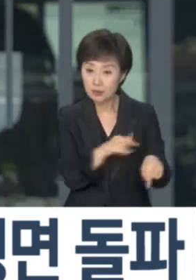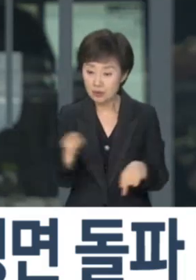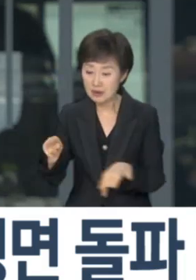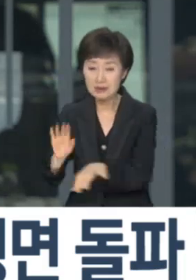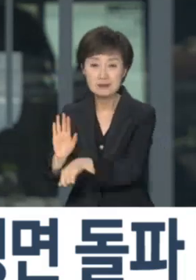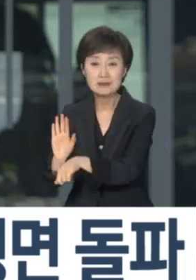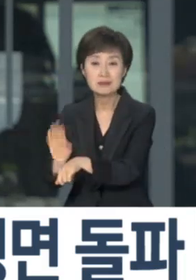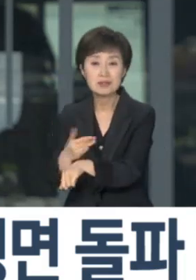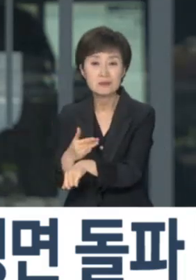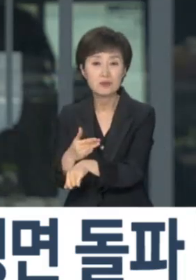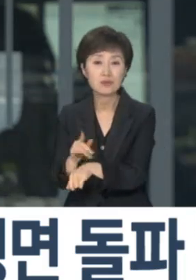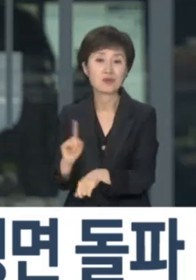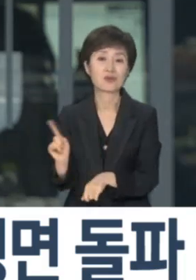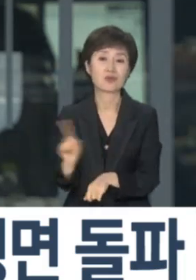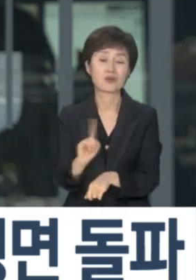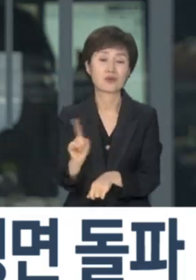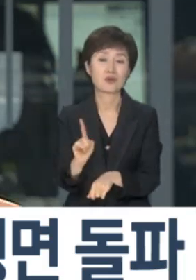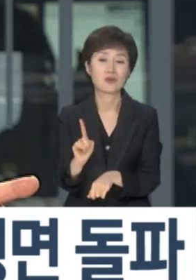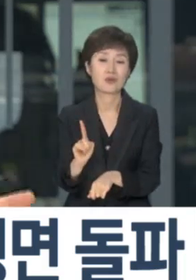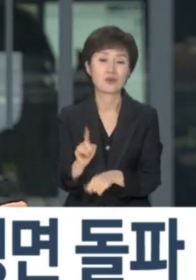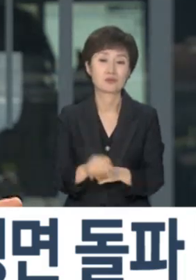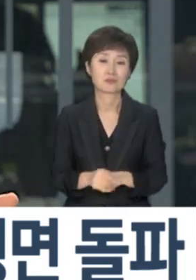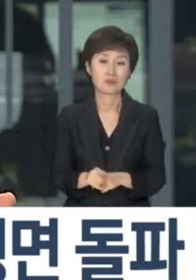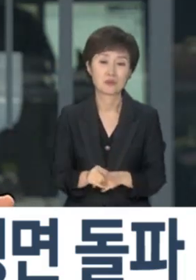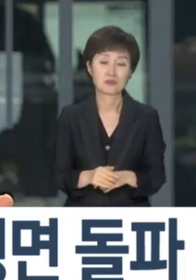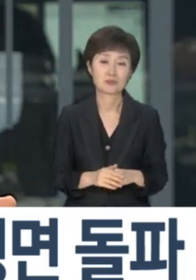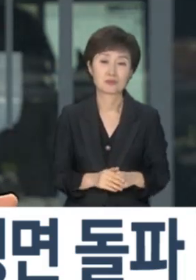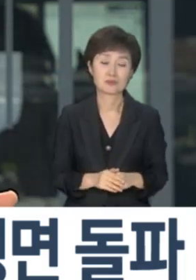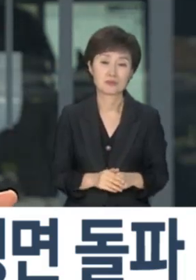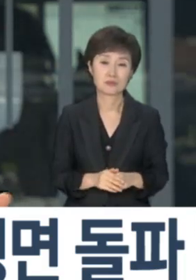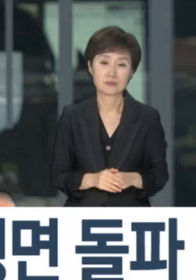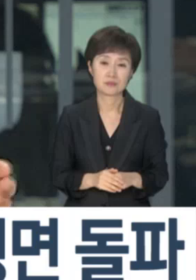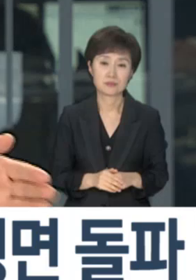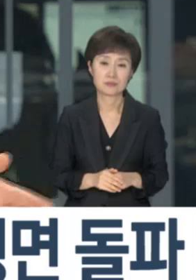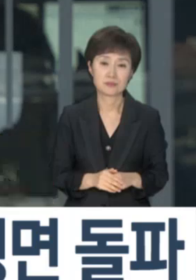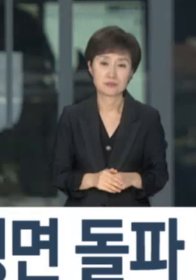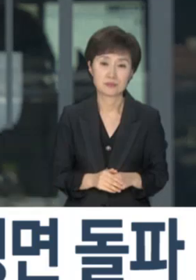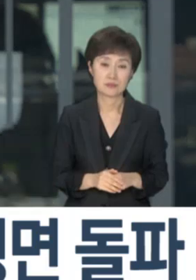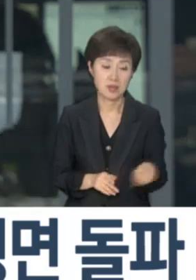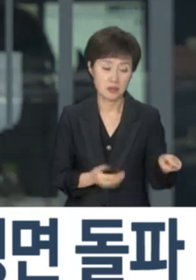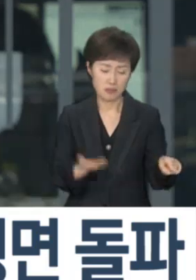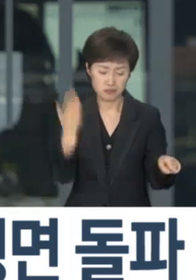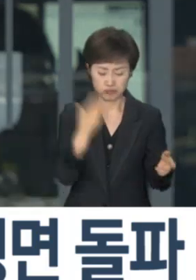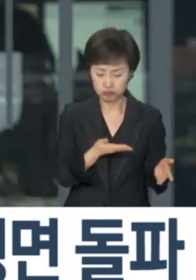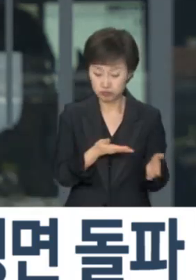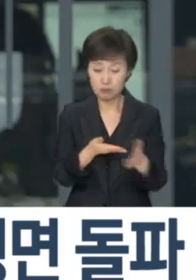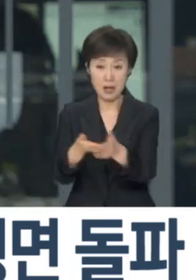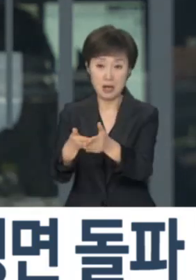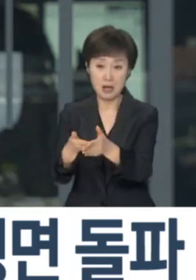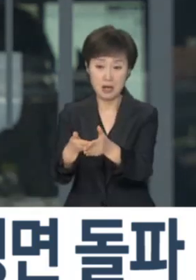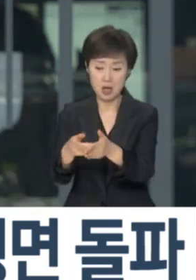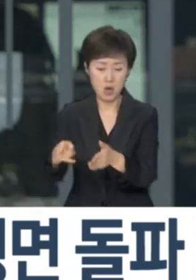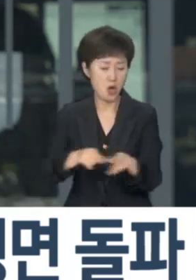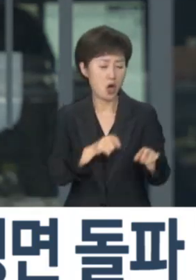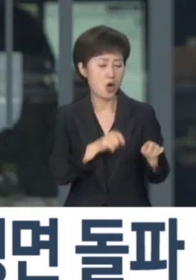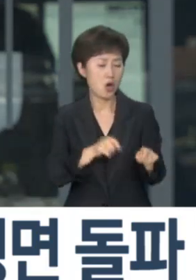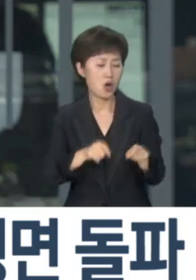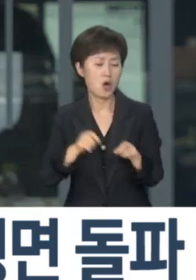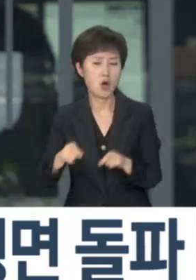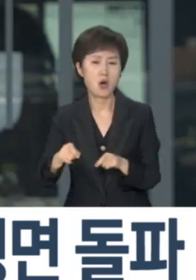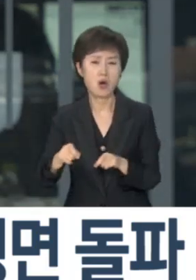묻는 맥락에서 어제 답변이 있었던 거고요. 지금 조금 전에 부위원장께서 말씀해 주신 거는 지금에 이르기까지는 그 전에 여러 번 기회가